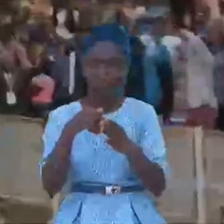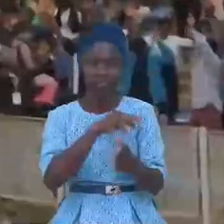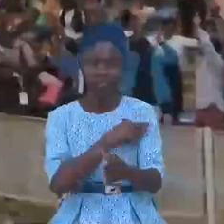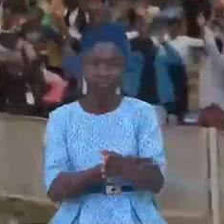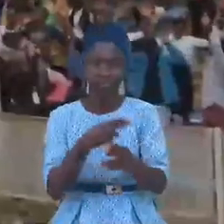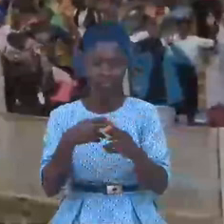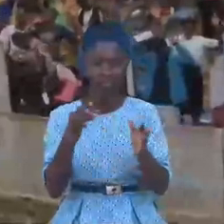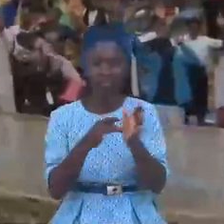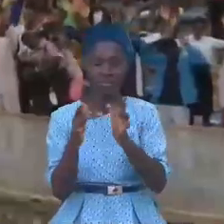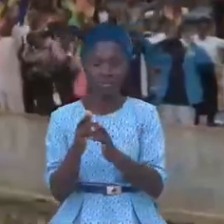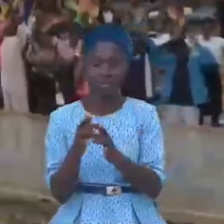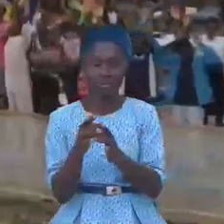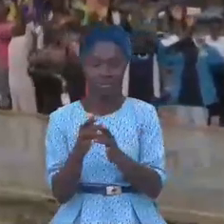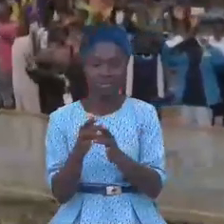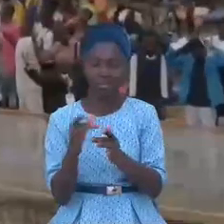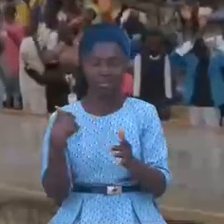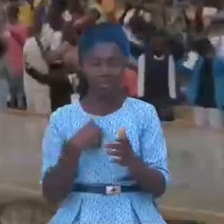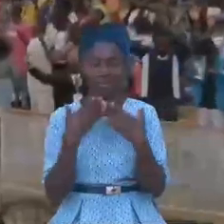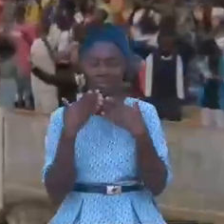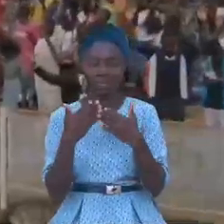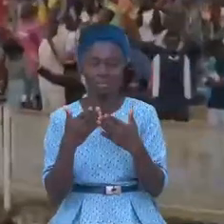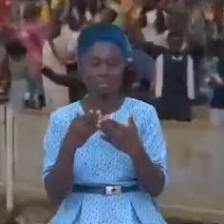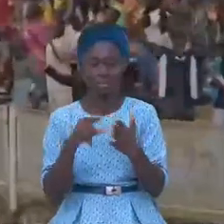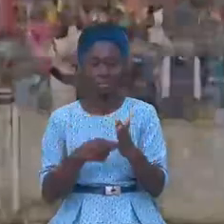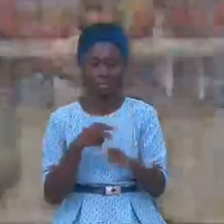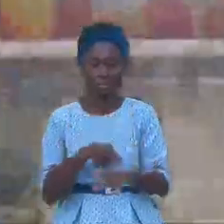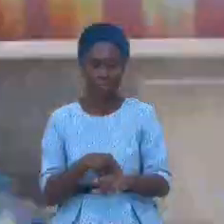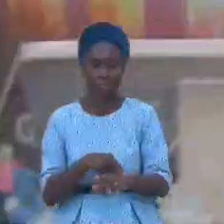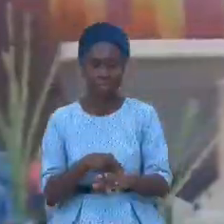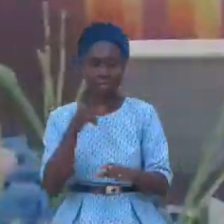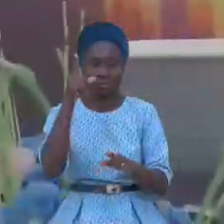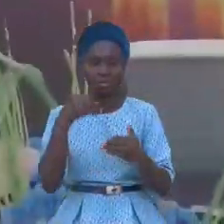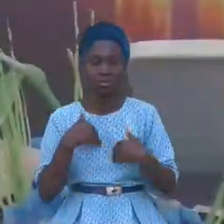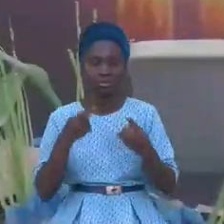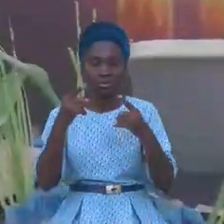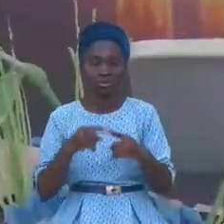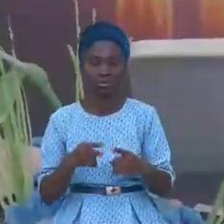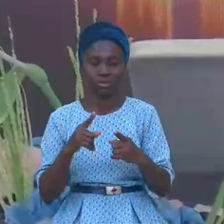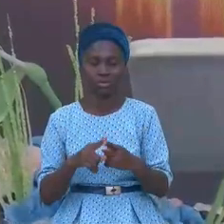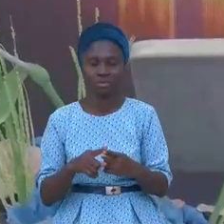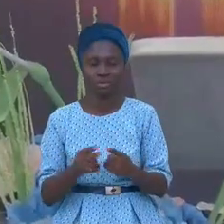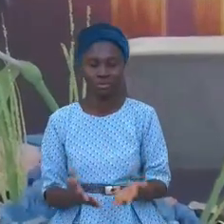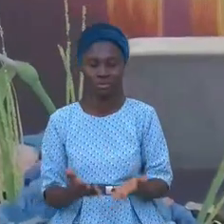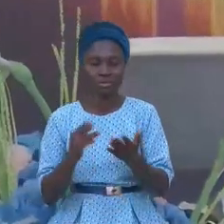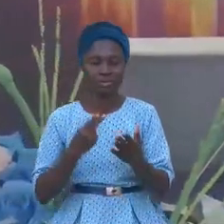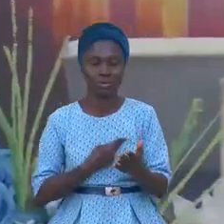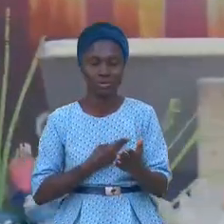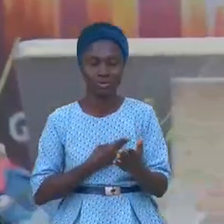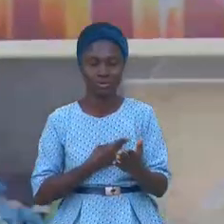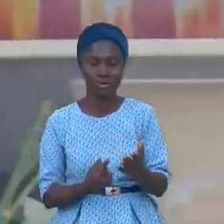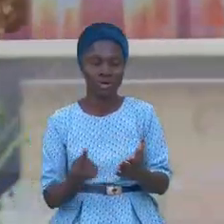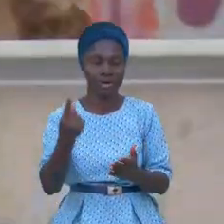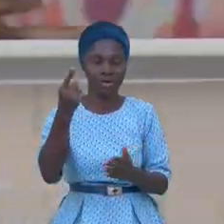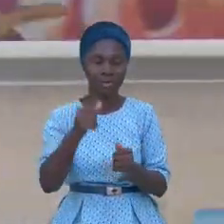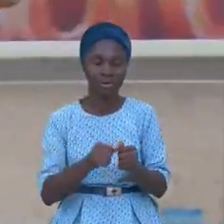de Jésus. Nous te remercions en ce moment. Tu es venu nous élever, chaque garçon,